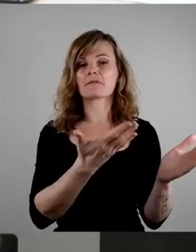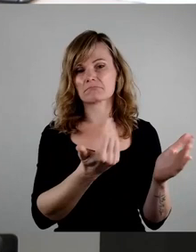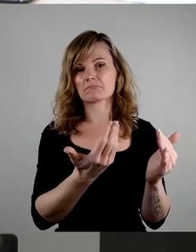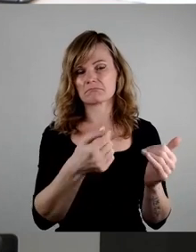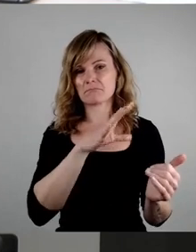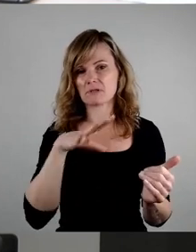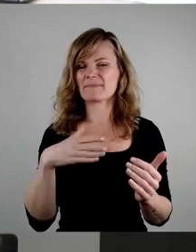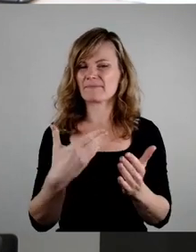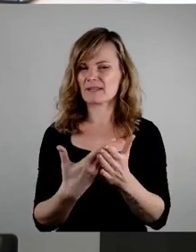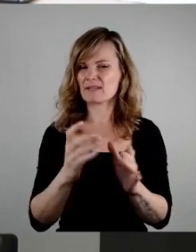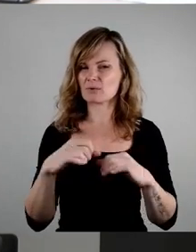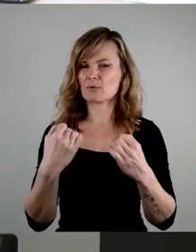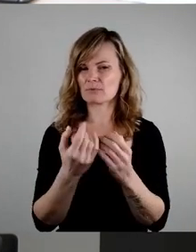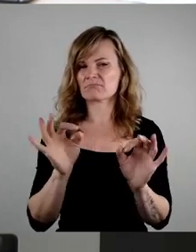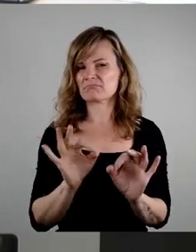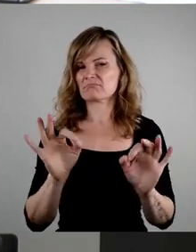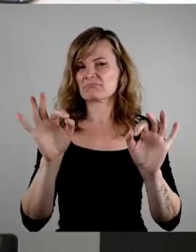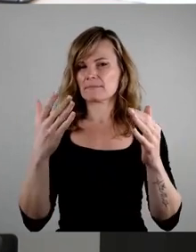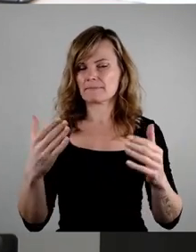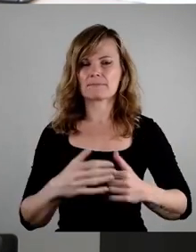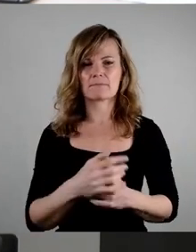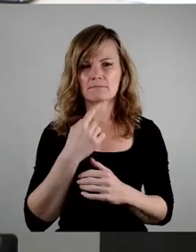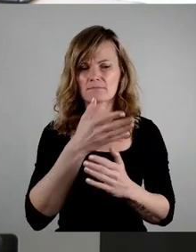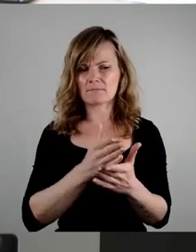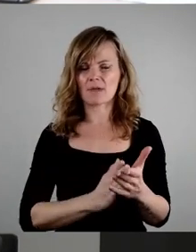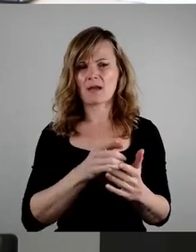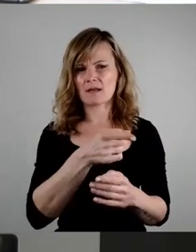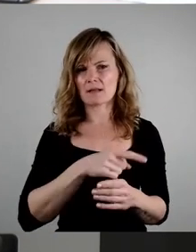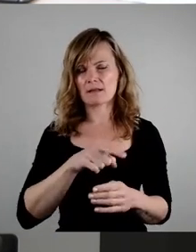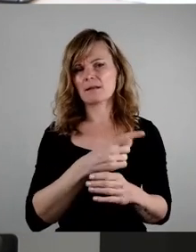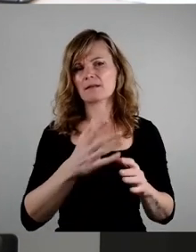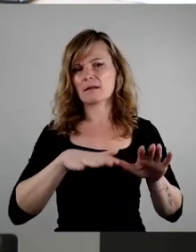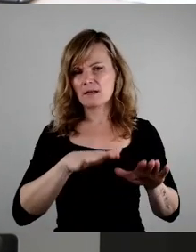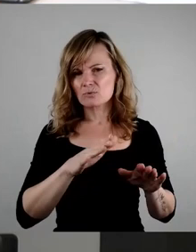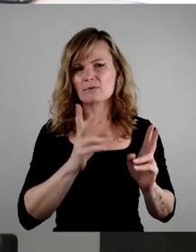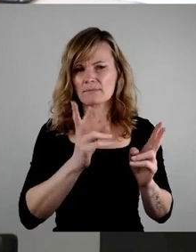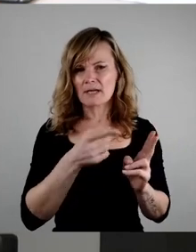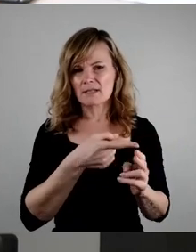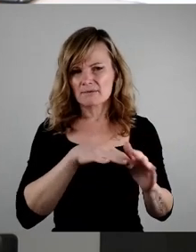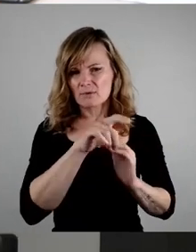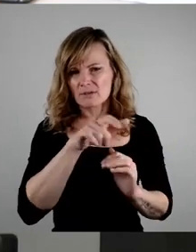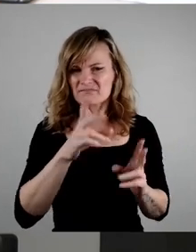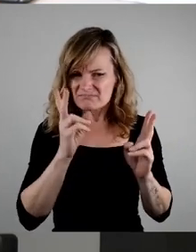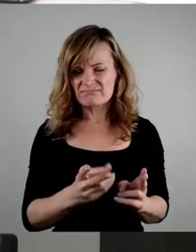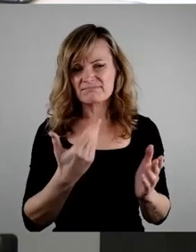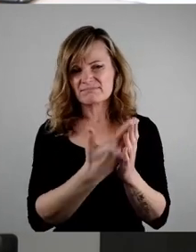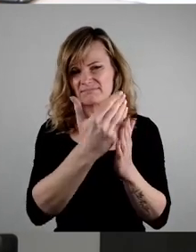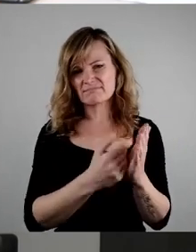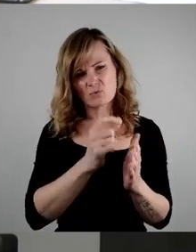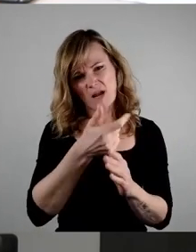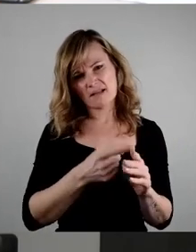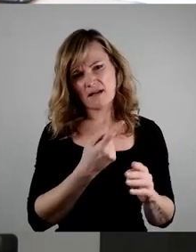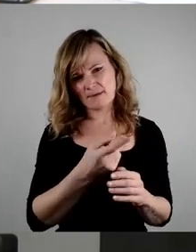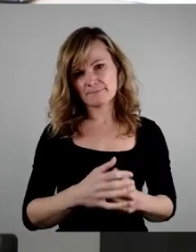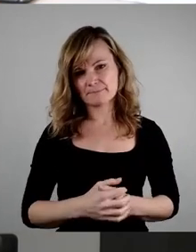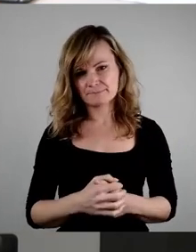muss, dass ein sehr geringer Teil der sogenannten Flüchtlinge wirklich asylberechtigt nach der laut der derzeitigen Gesetzeslage